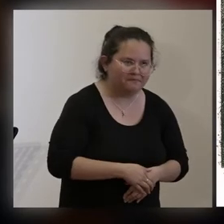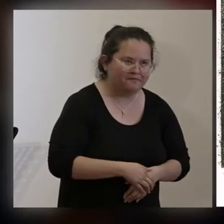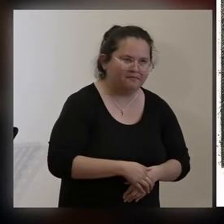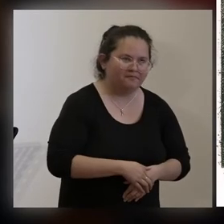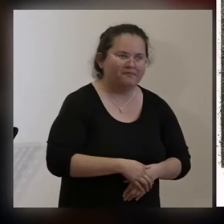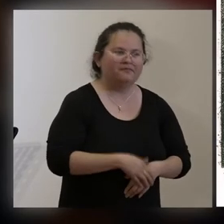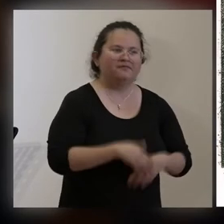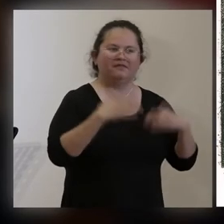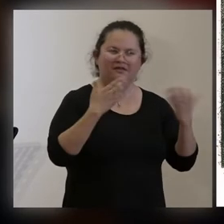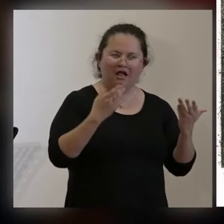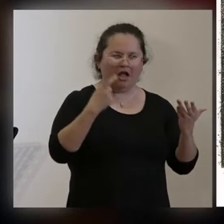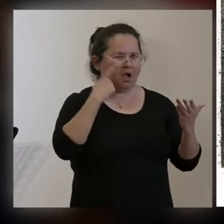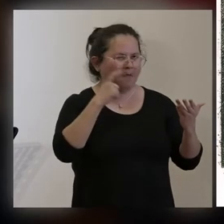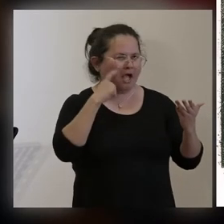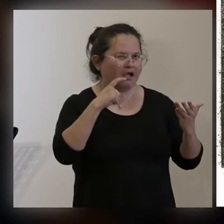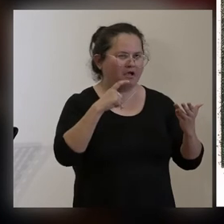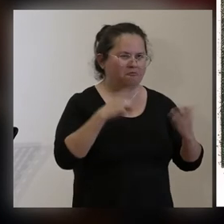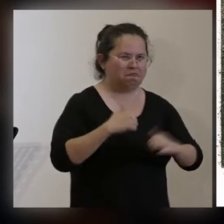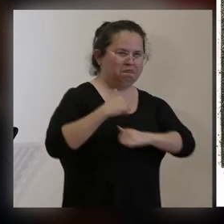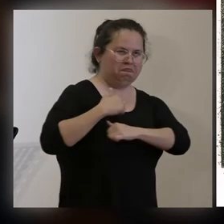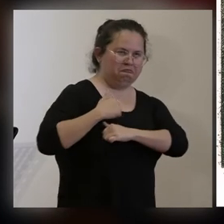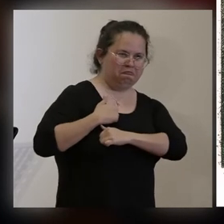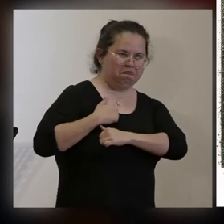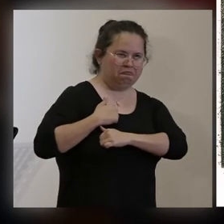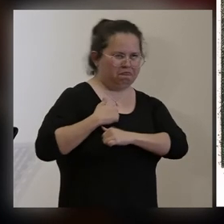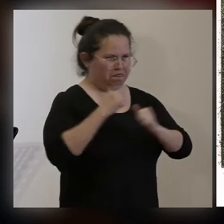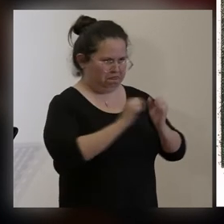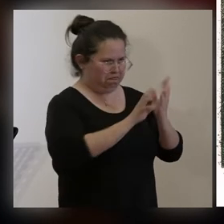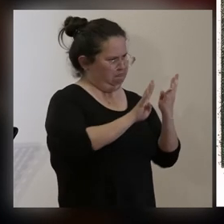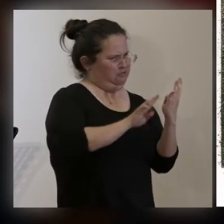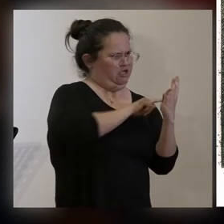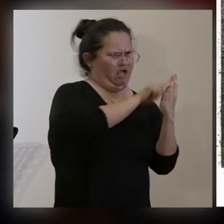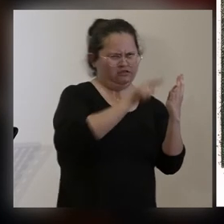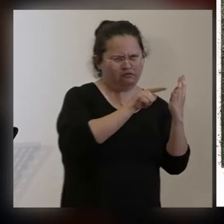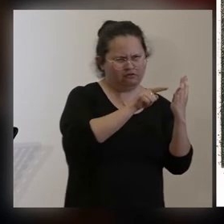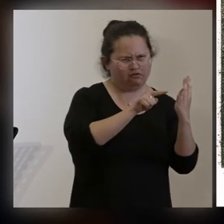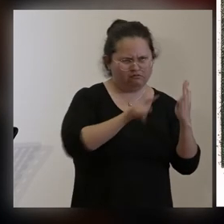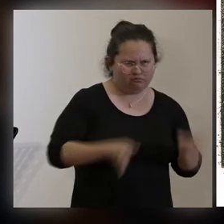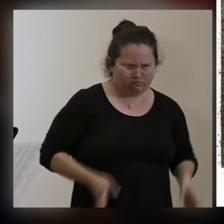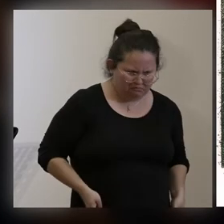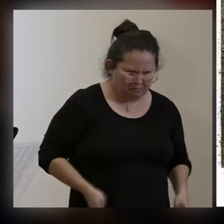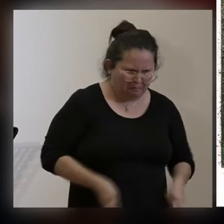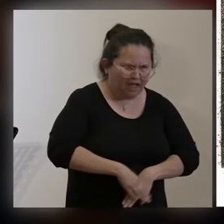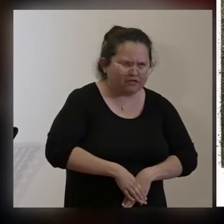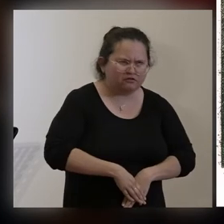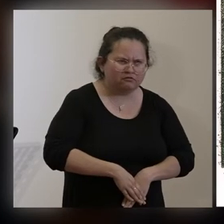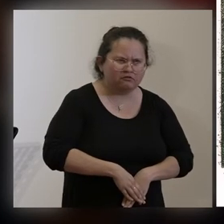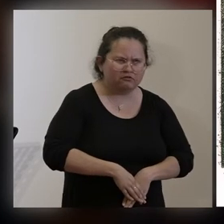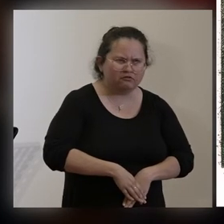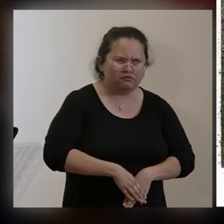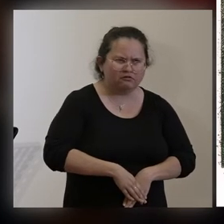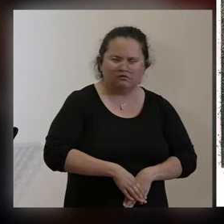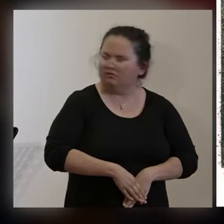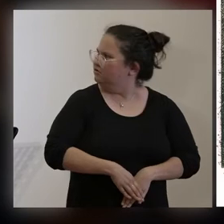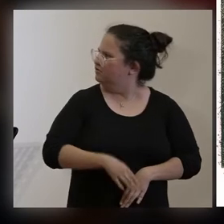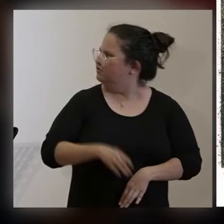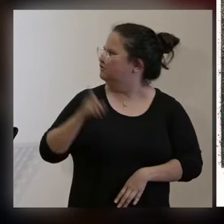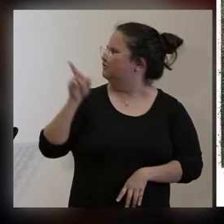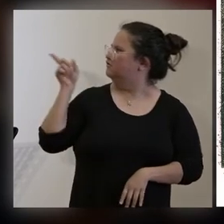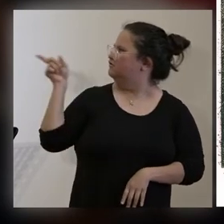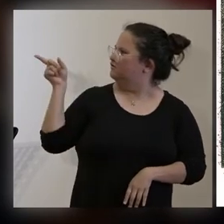porteurs et les gardes portent des pagnes qui sont des pagnes soit